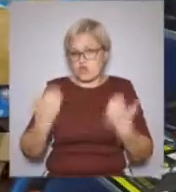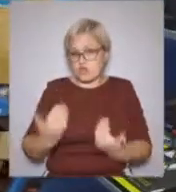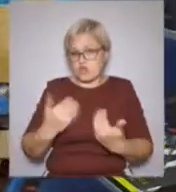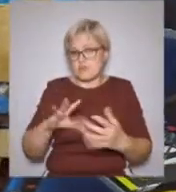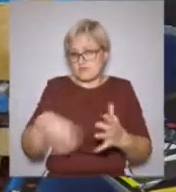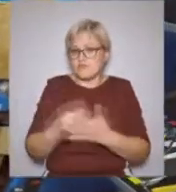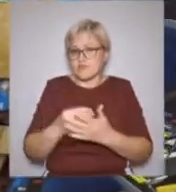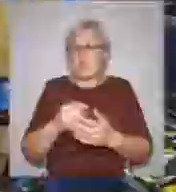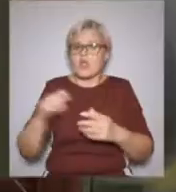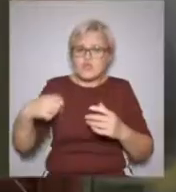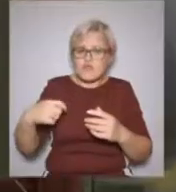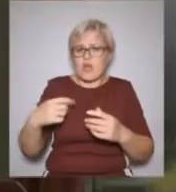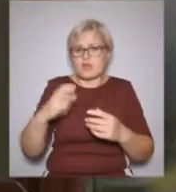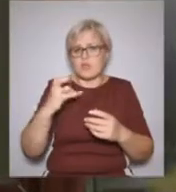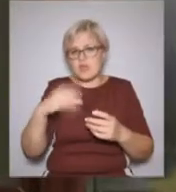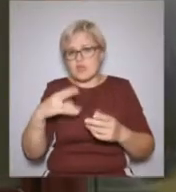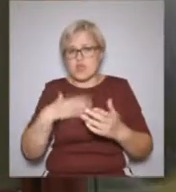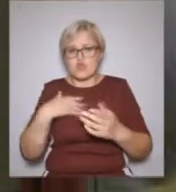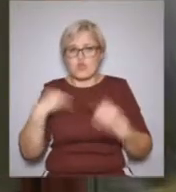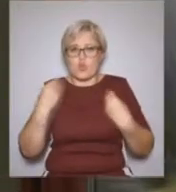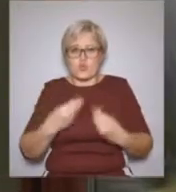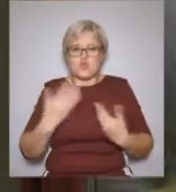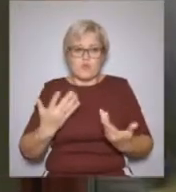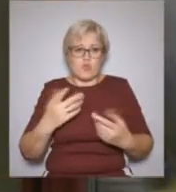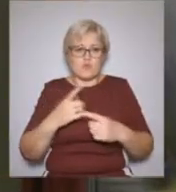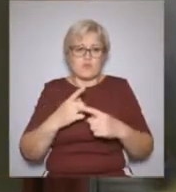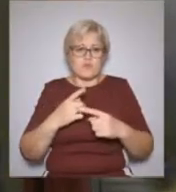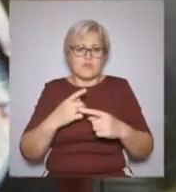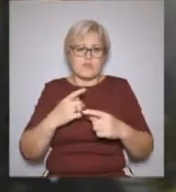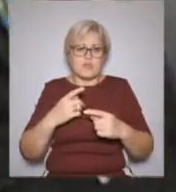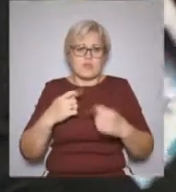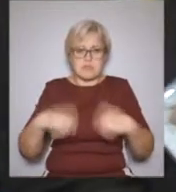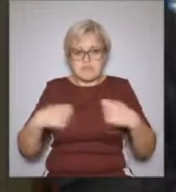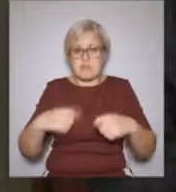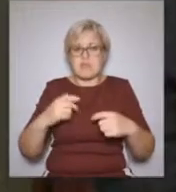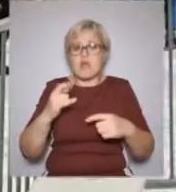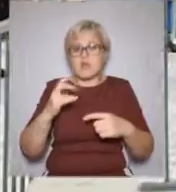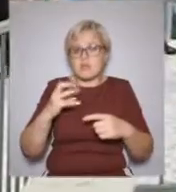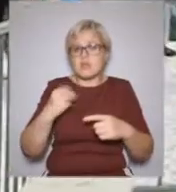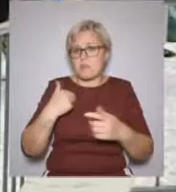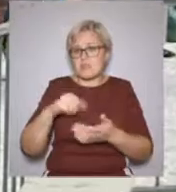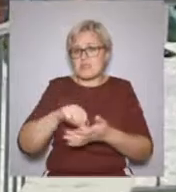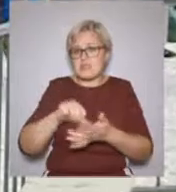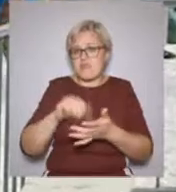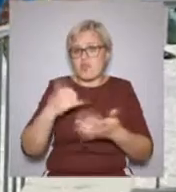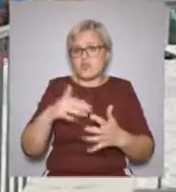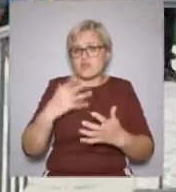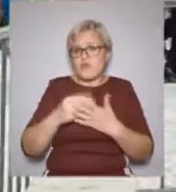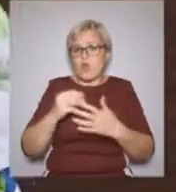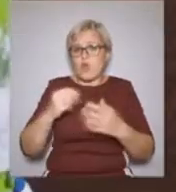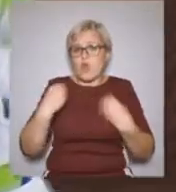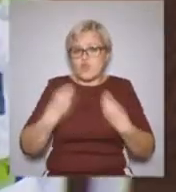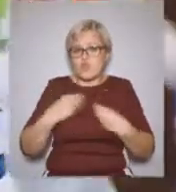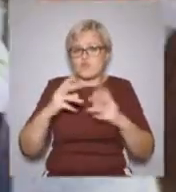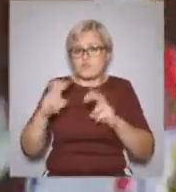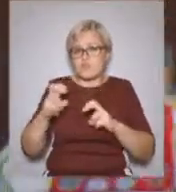помогают на сегодняшний день отшивать бренд нашей одежды вот полтора года мы на